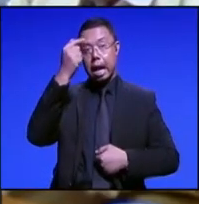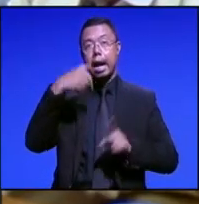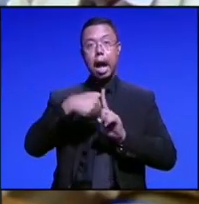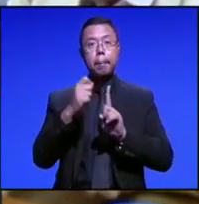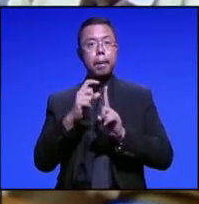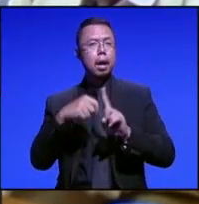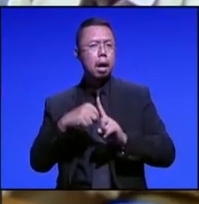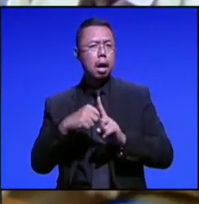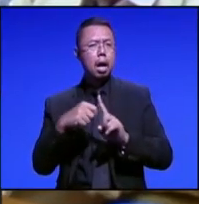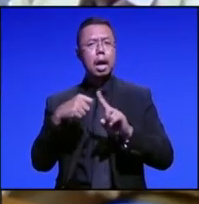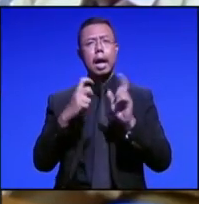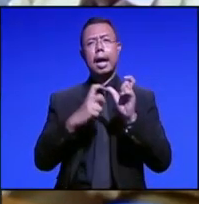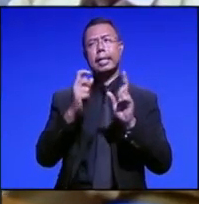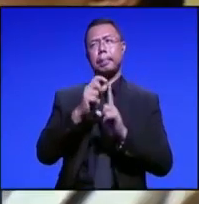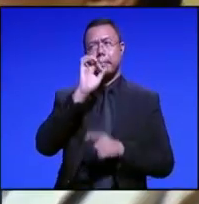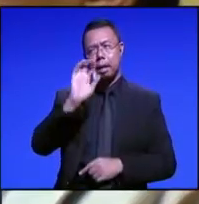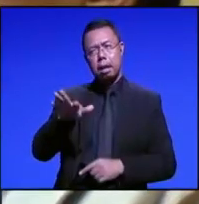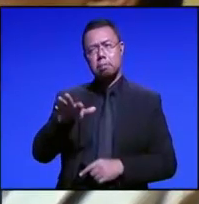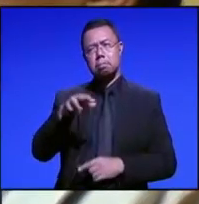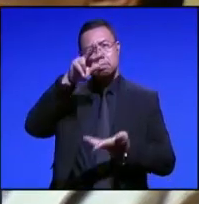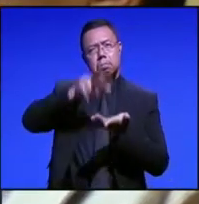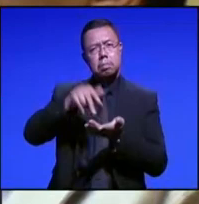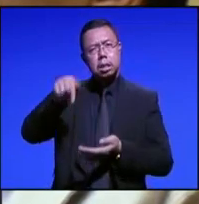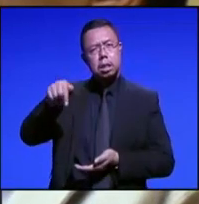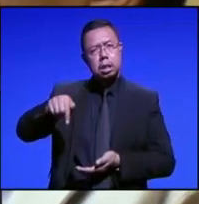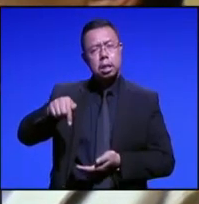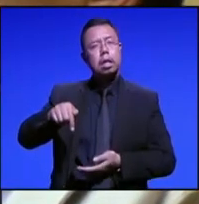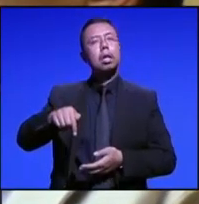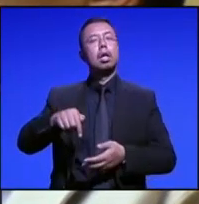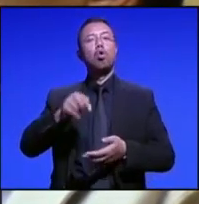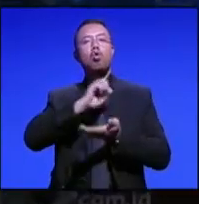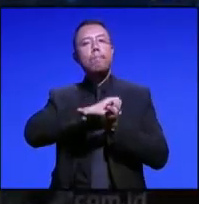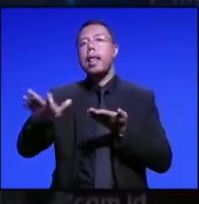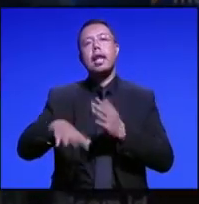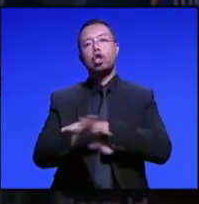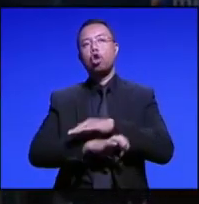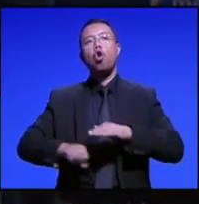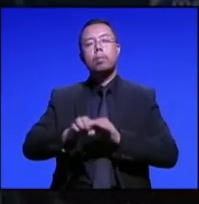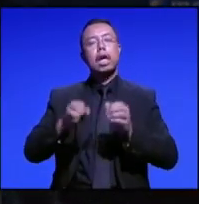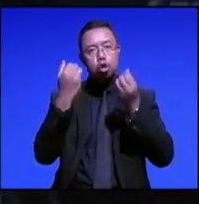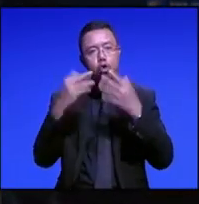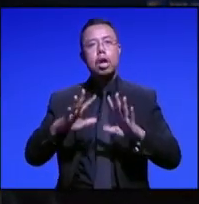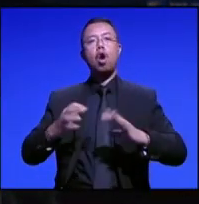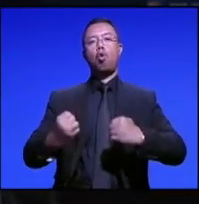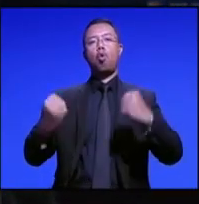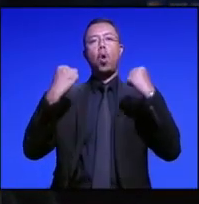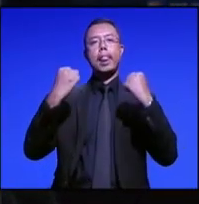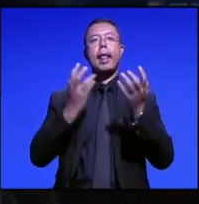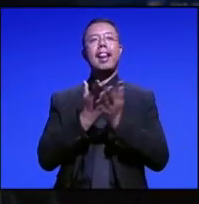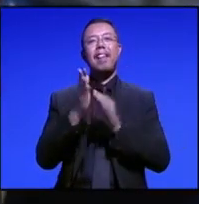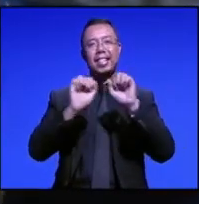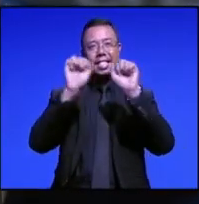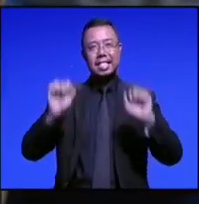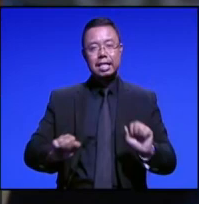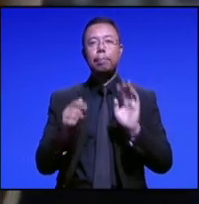KPK. KSP meyakini penetapan ini adalah salah satu langkah pemberantasan korupsi yang semakin diperkuat lewat struktur